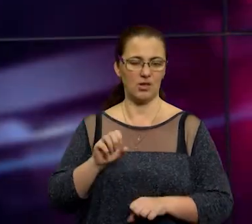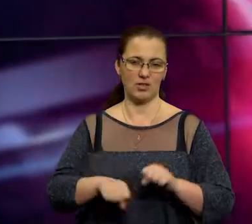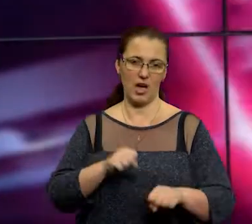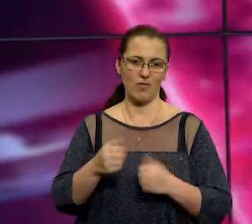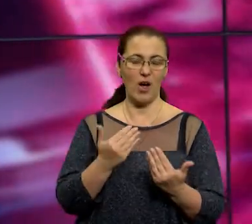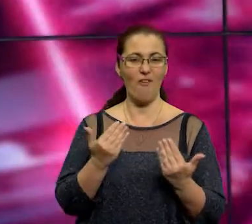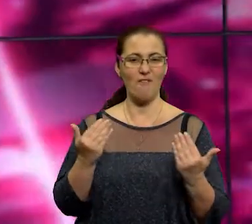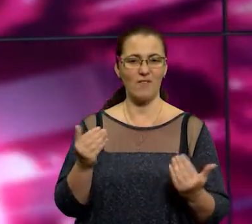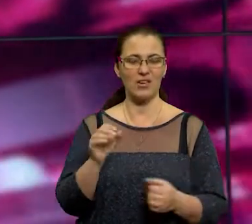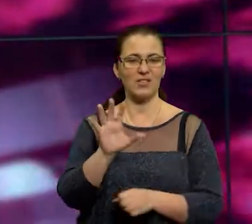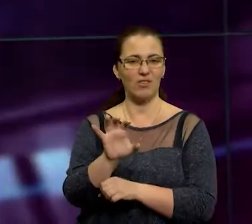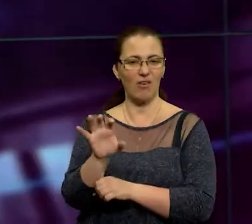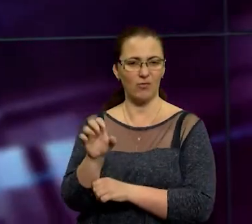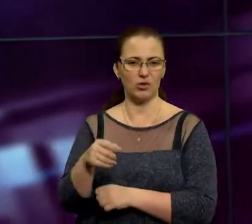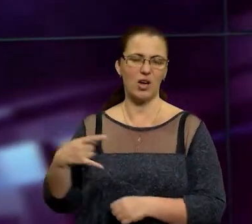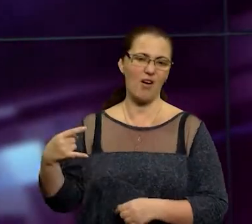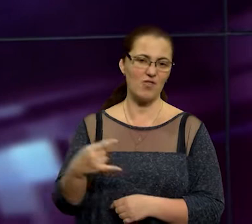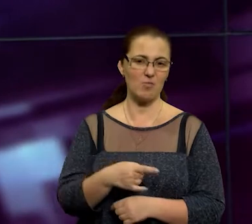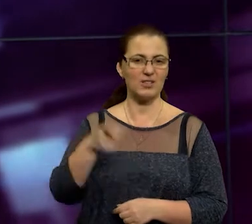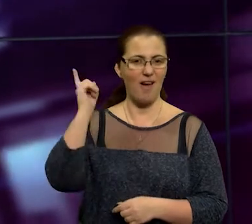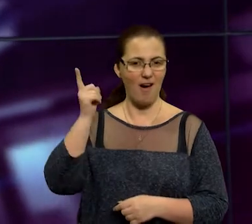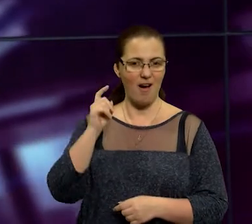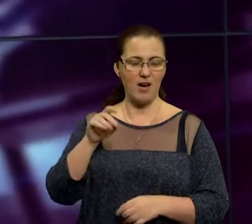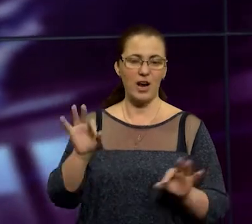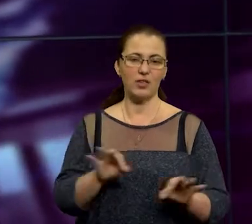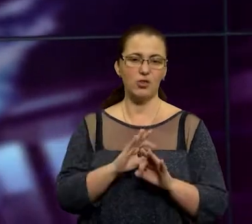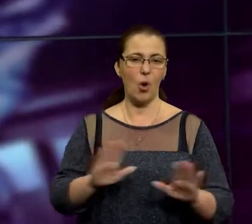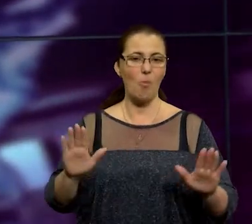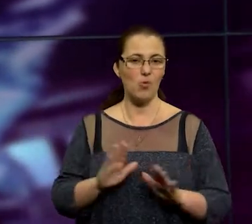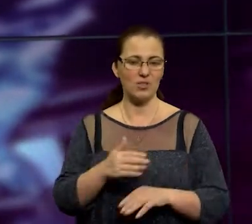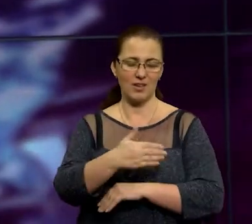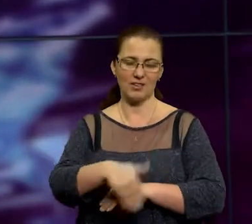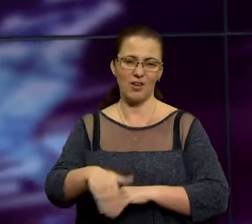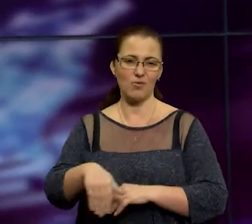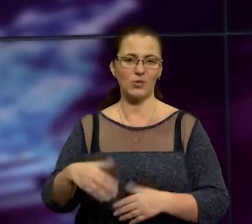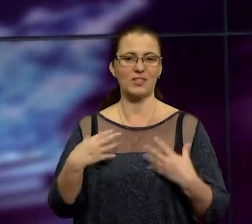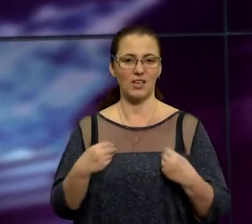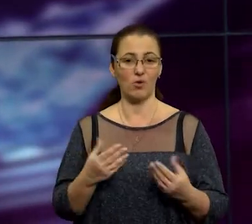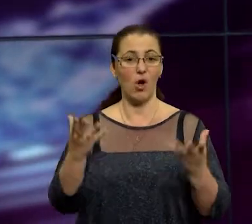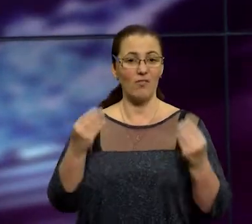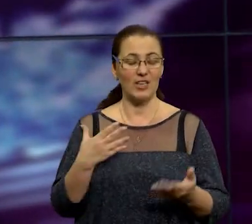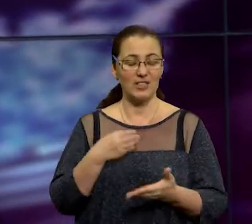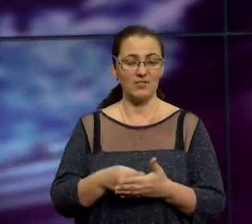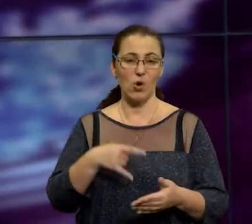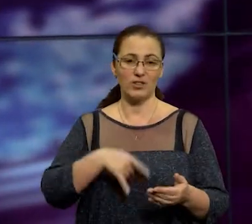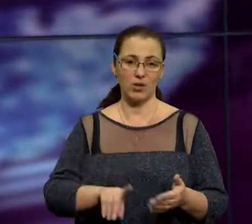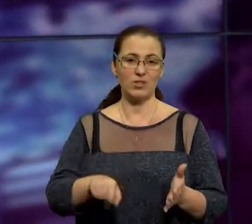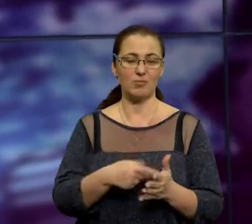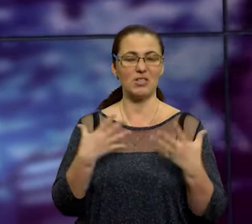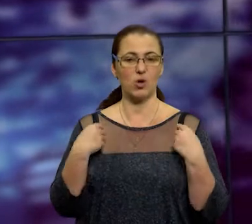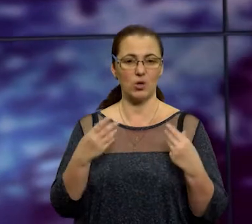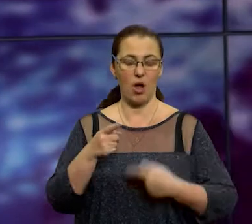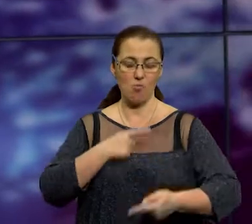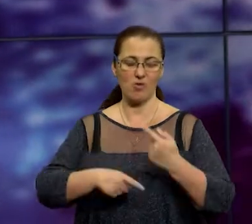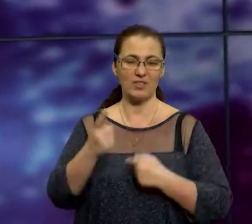та раритетних автомобілів, а також ретро-музика мало не на кожній вулиці Львова. В день свого народження місто Лева повернеться на 100